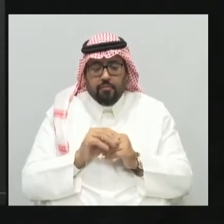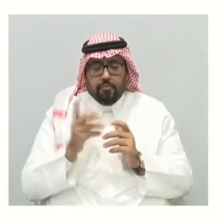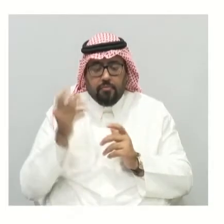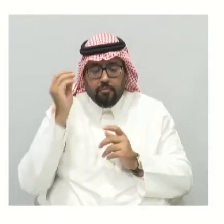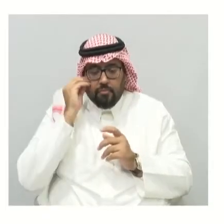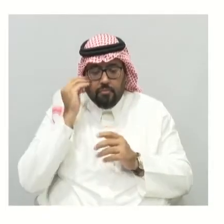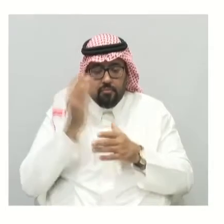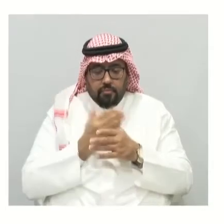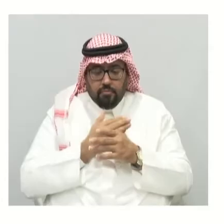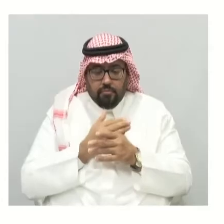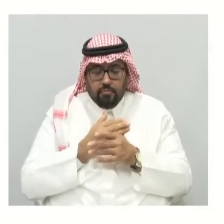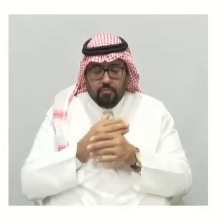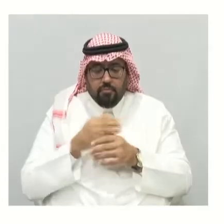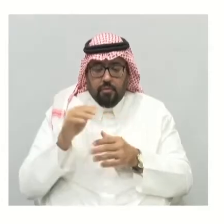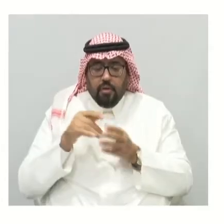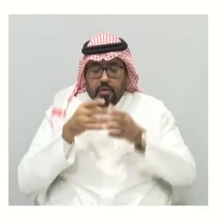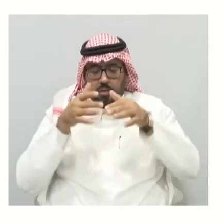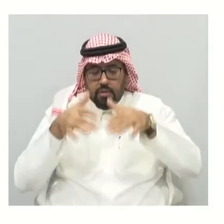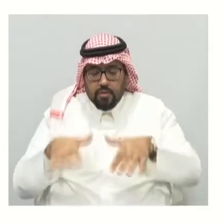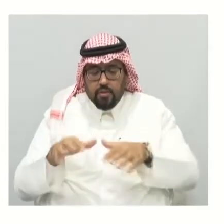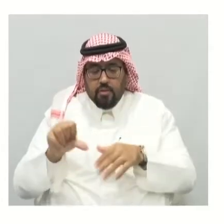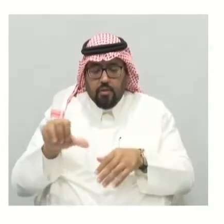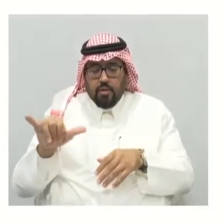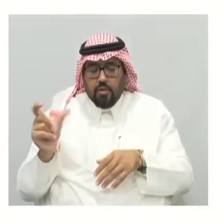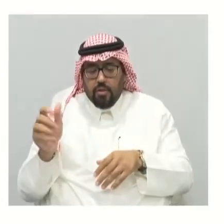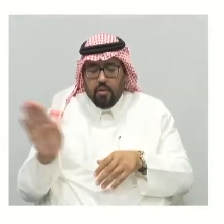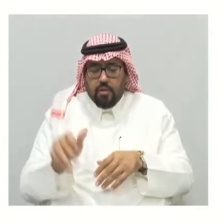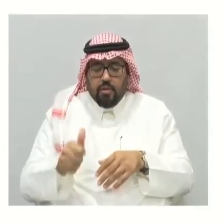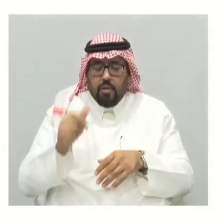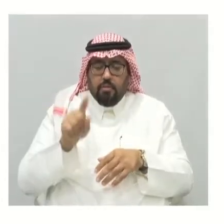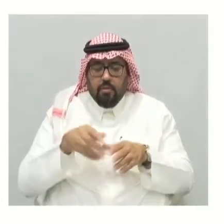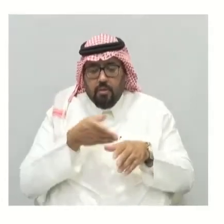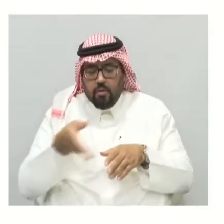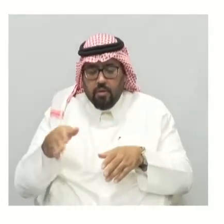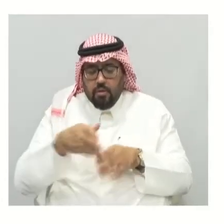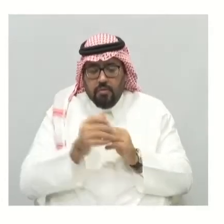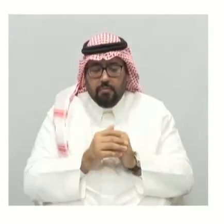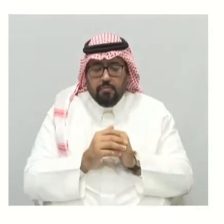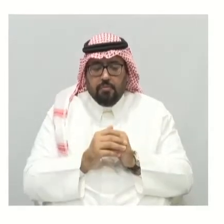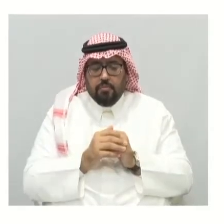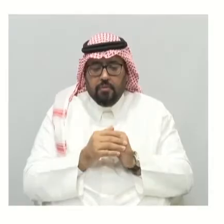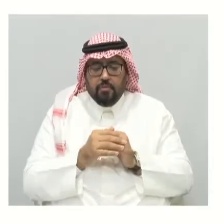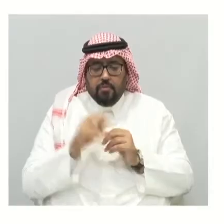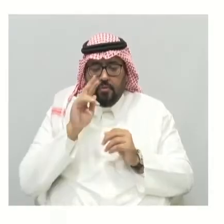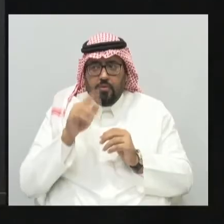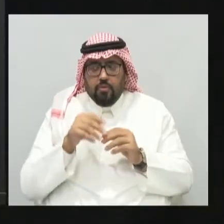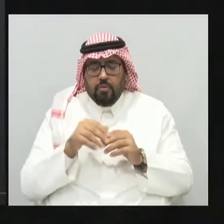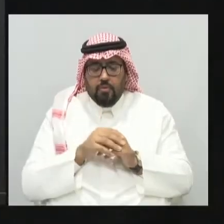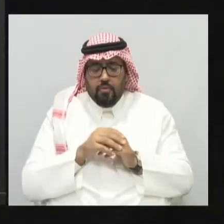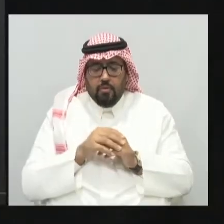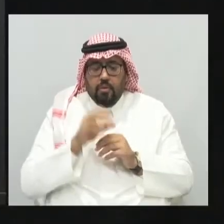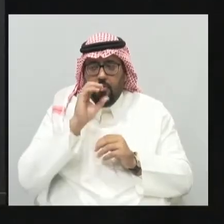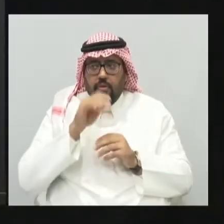احسنتم لانه يسيل وينساب في الطرق يشوف المويه تمشي في